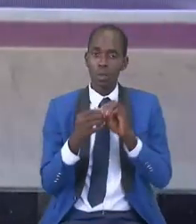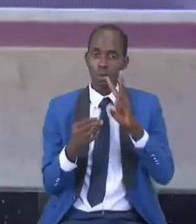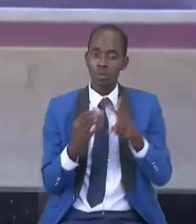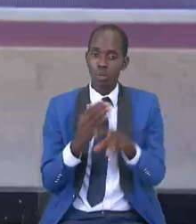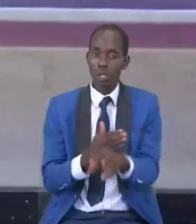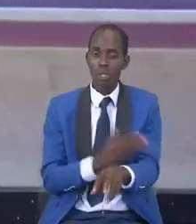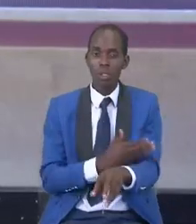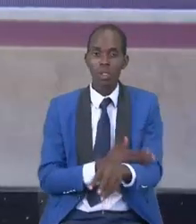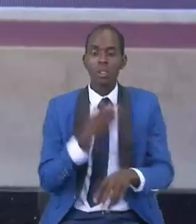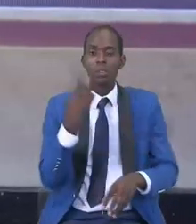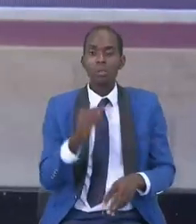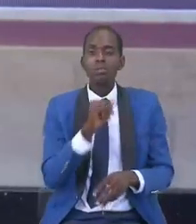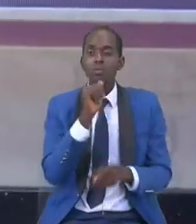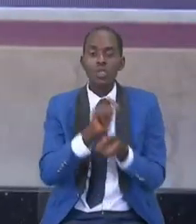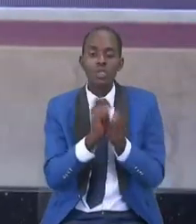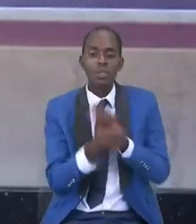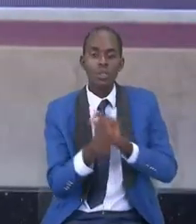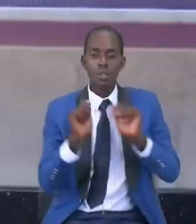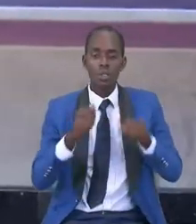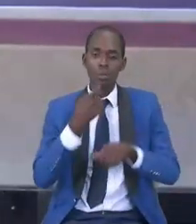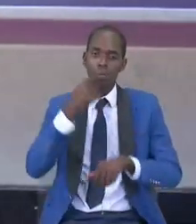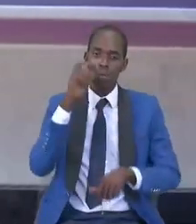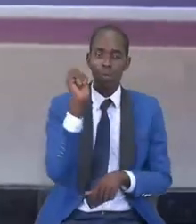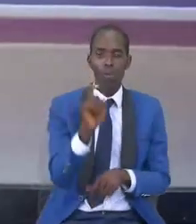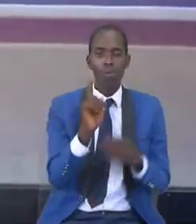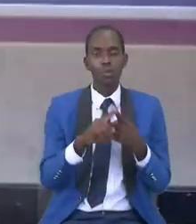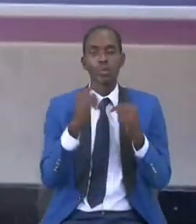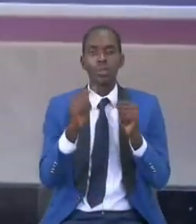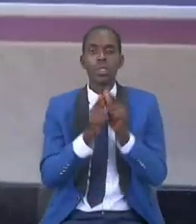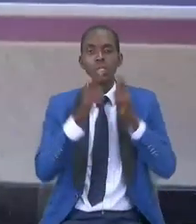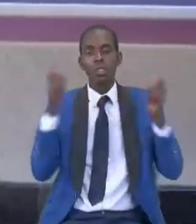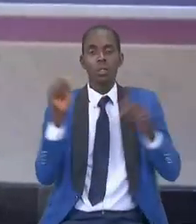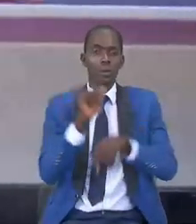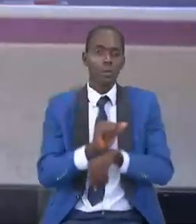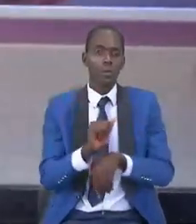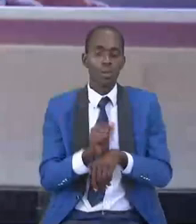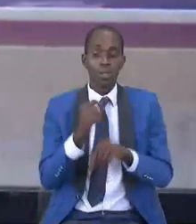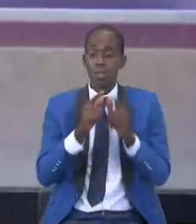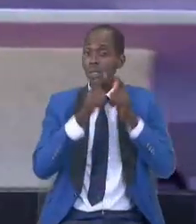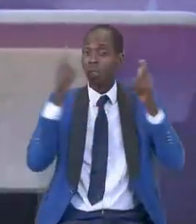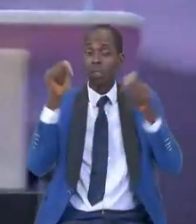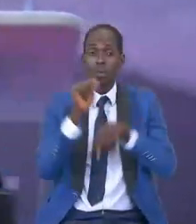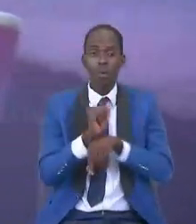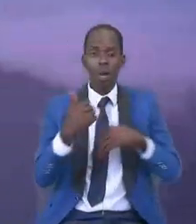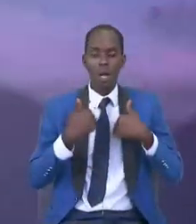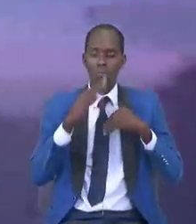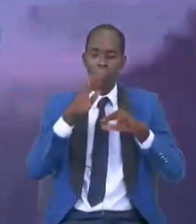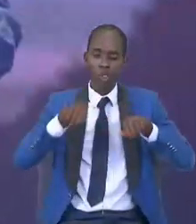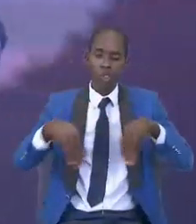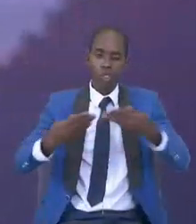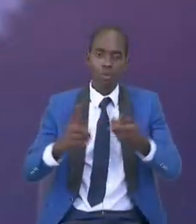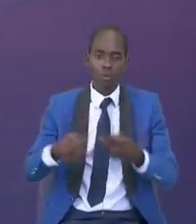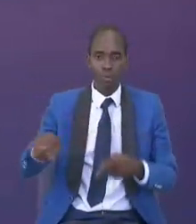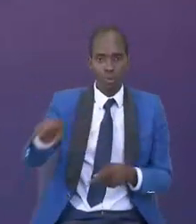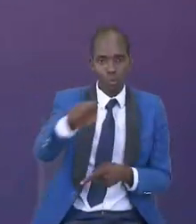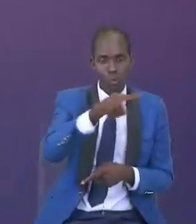Deuxième élément dans le premier point, c'est le commandement irremplaçable à la grande commission. La grande commission